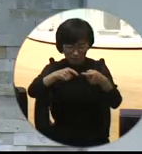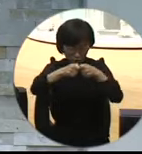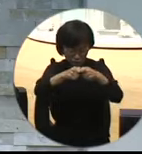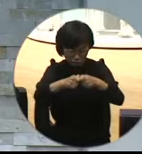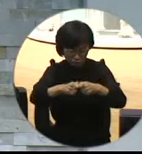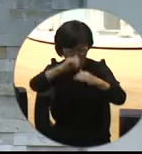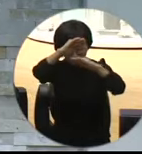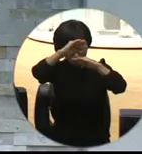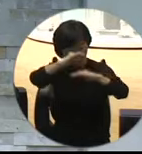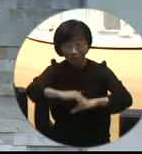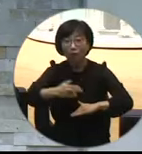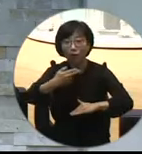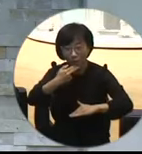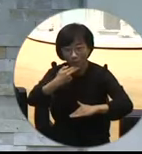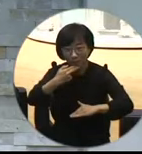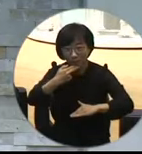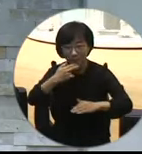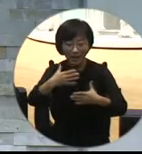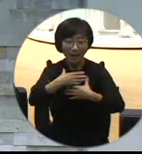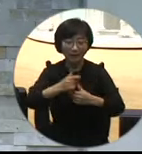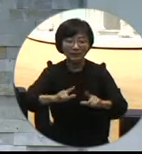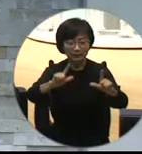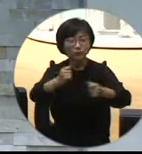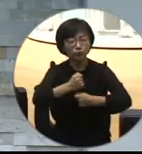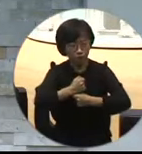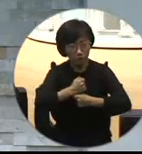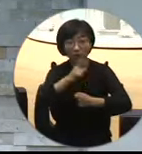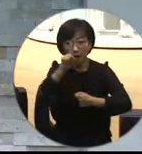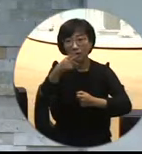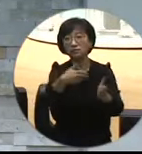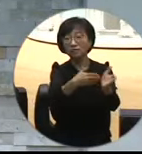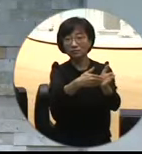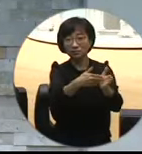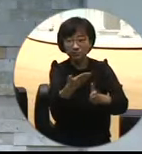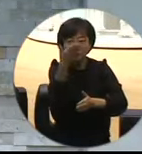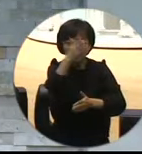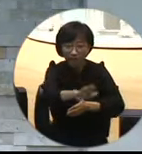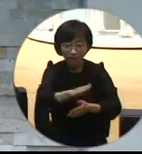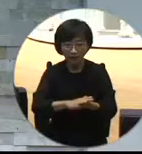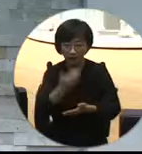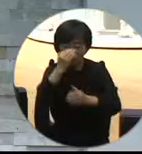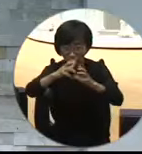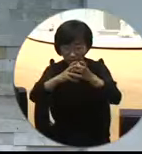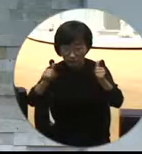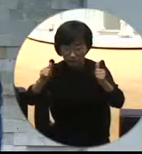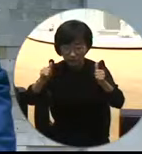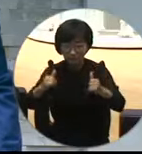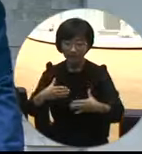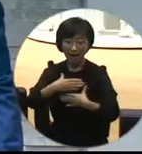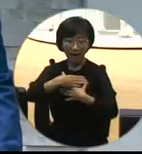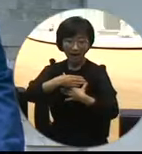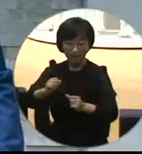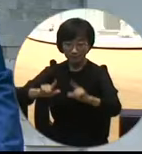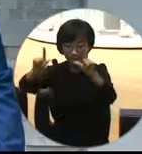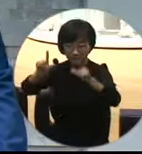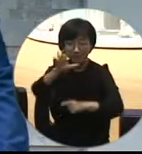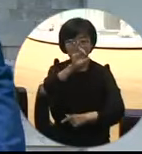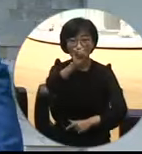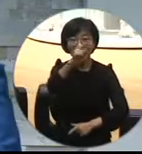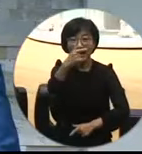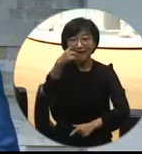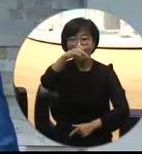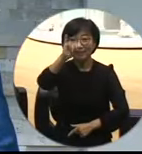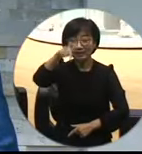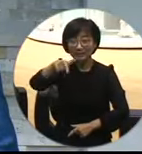그런데 자 예수님 당시 이 유대 사회에서는 안식일에 해서는 안